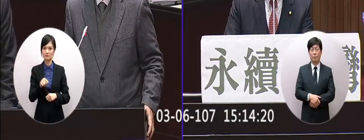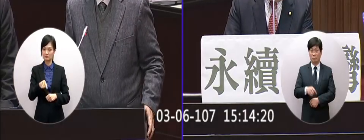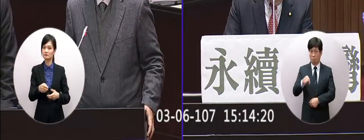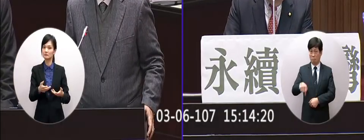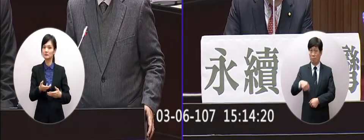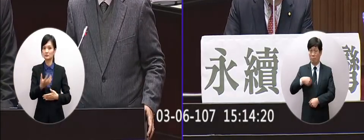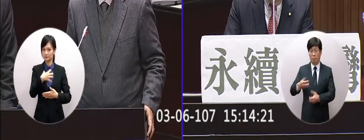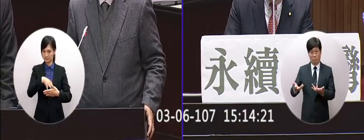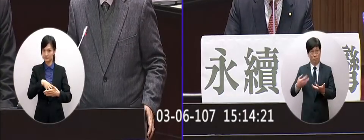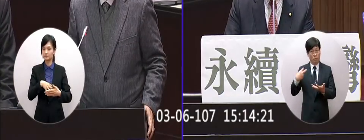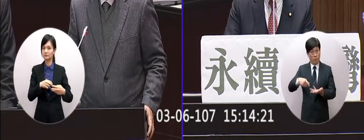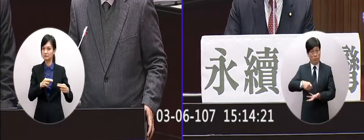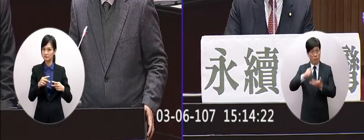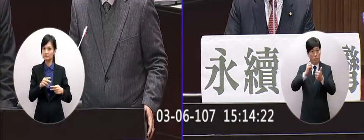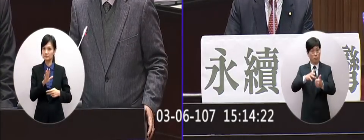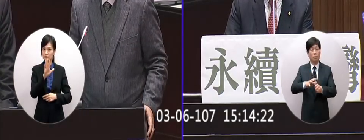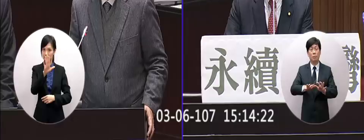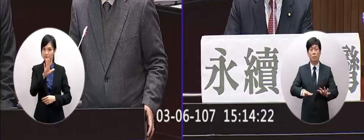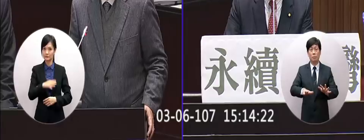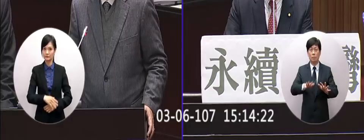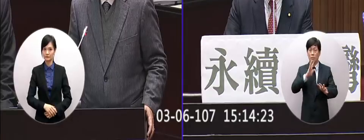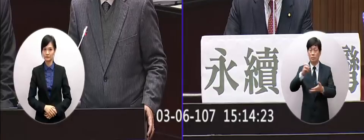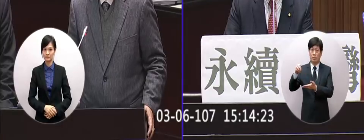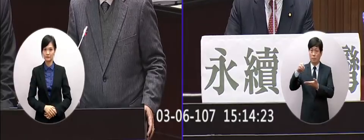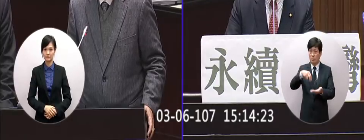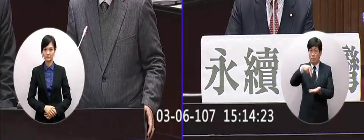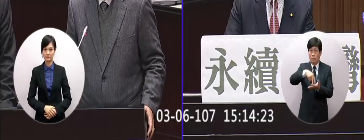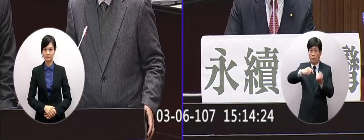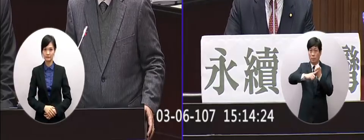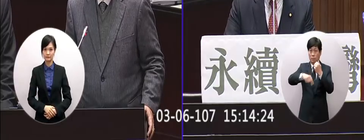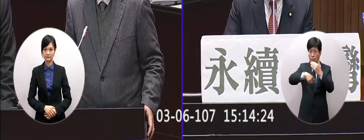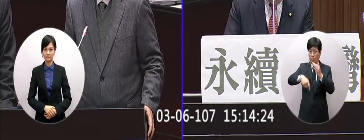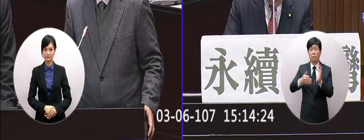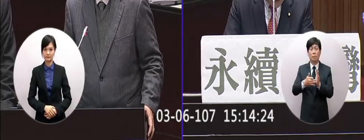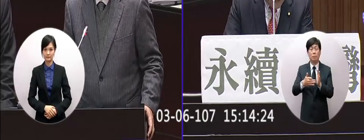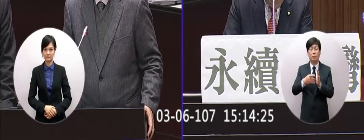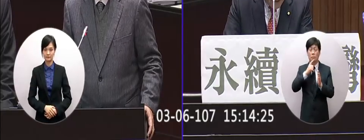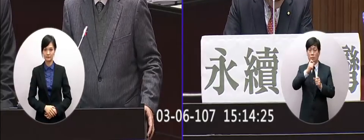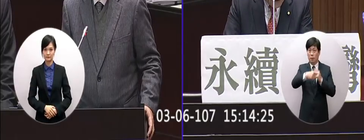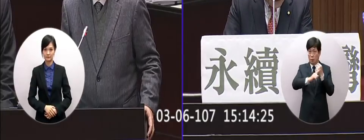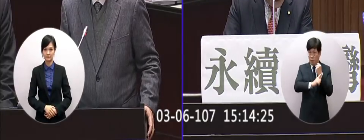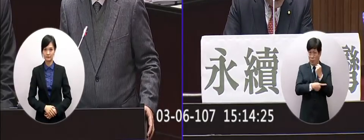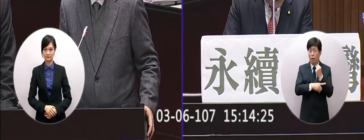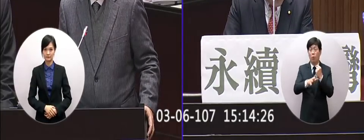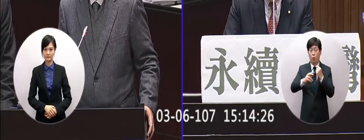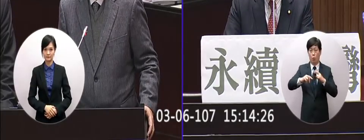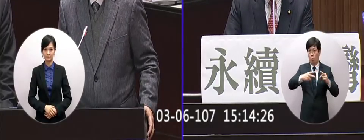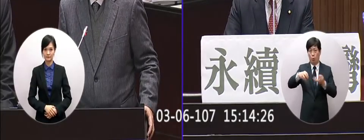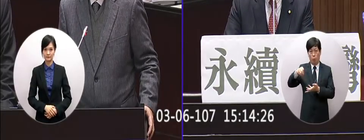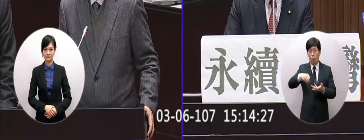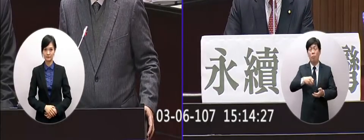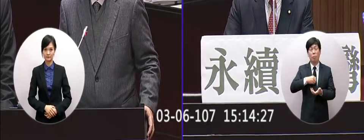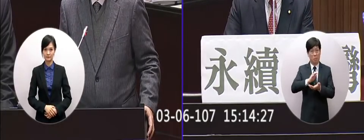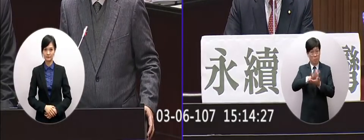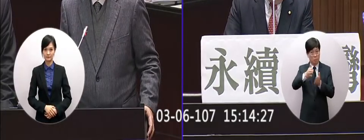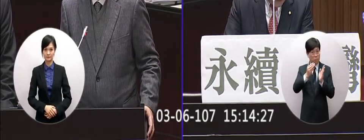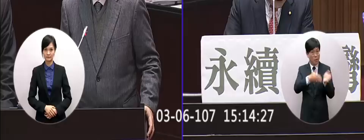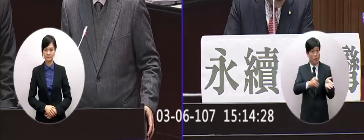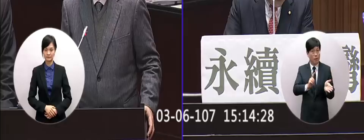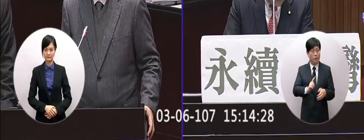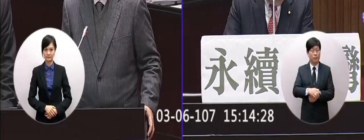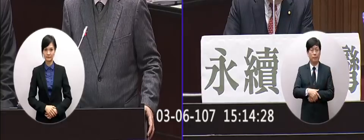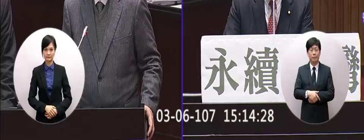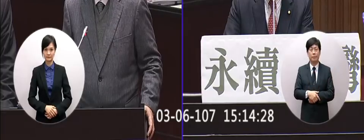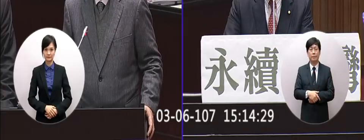分我想我要提出来，就是说这次有送到立法院来的采购法的部分，但是未来希望针对就是